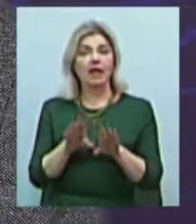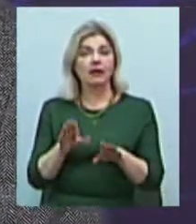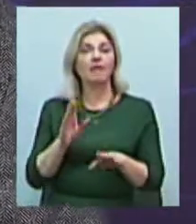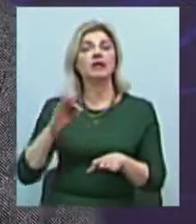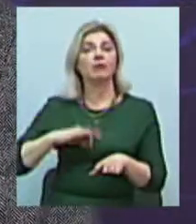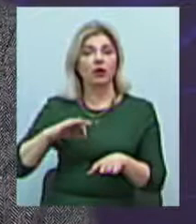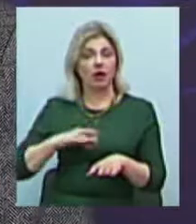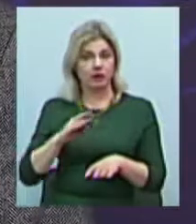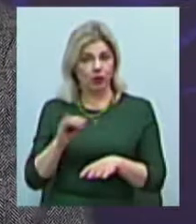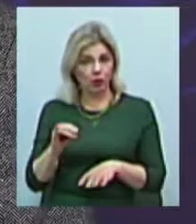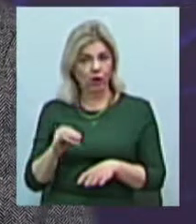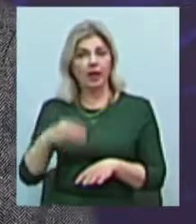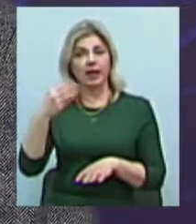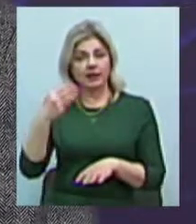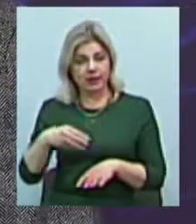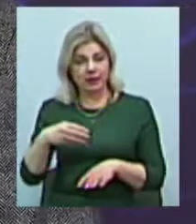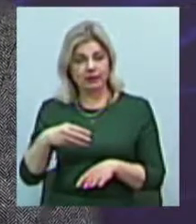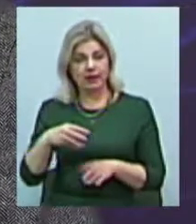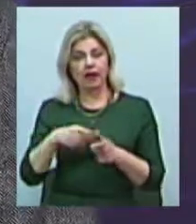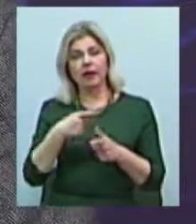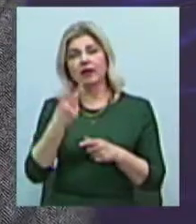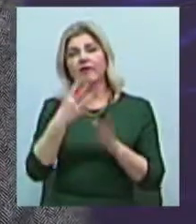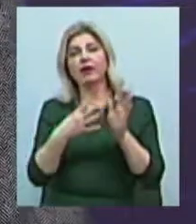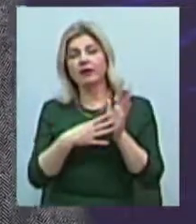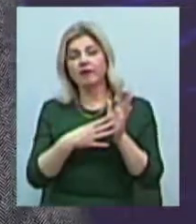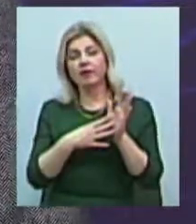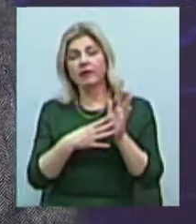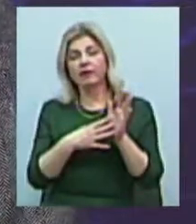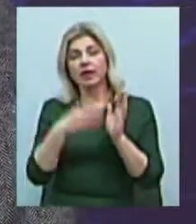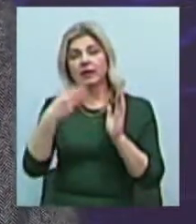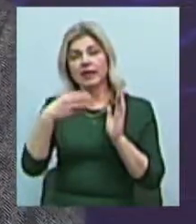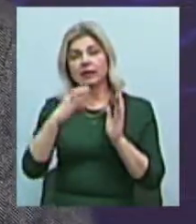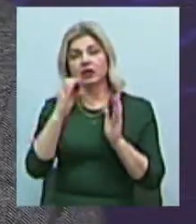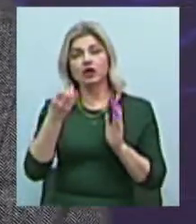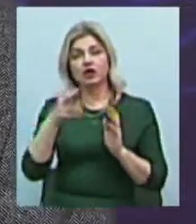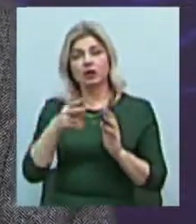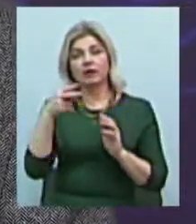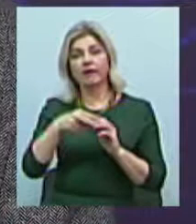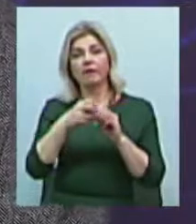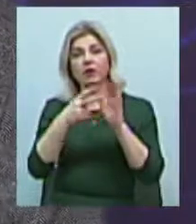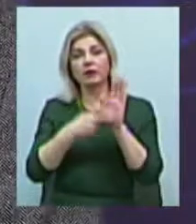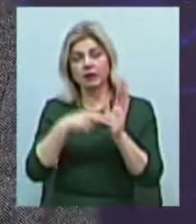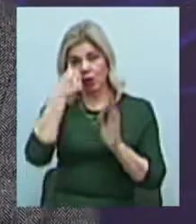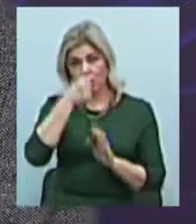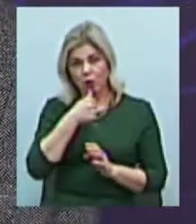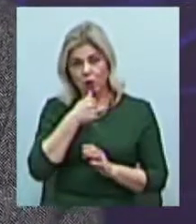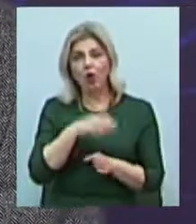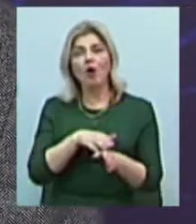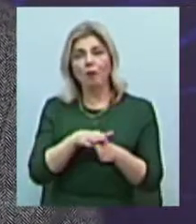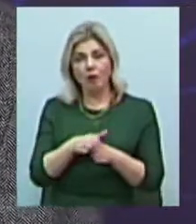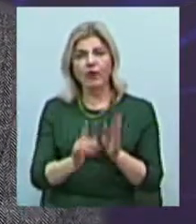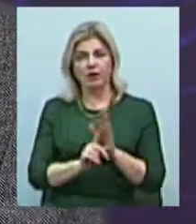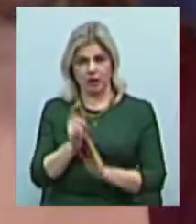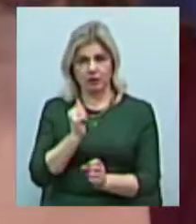експлуатацію 30, якщо не помиляюсь, чи 29, чи 30 січня 2018 року. Тобто повністю введена